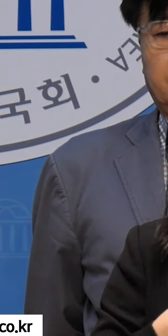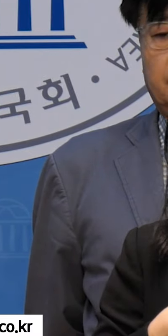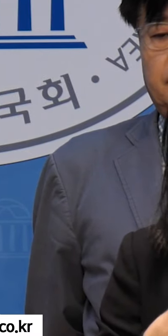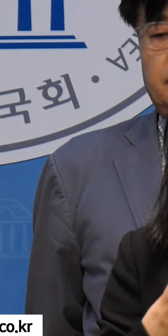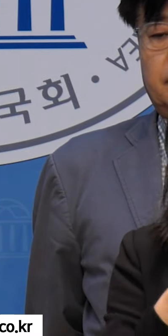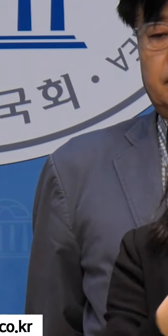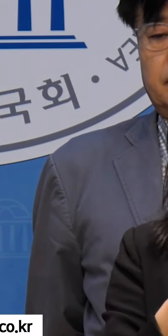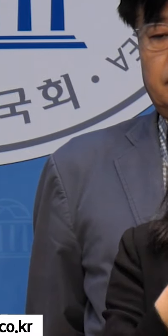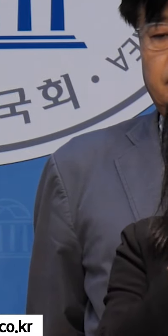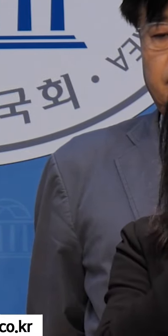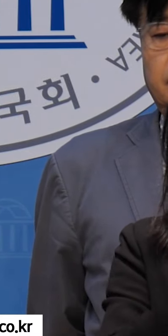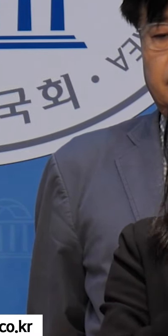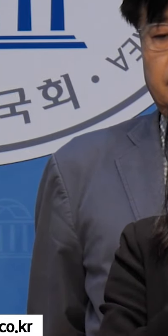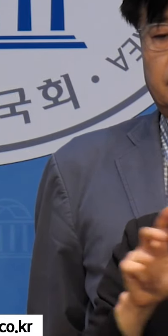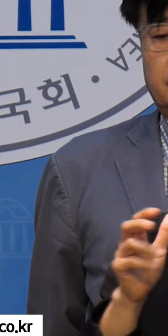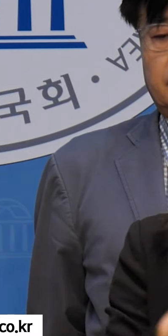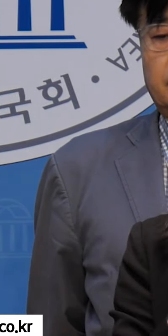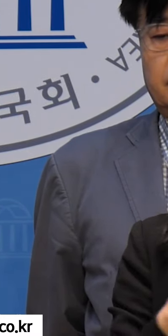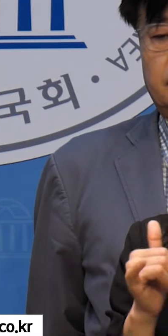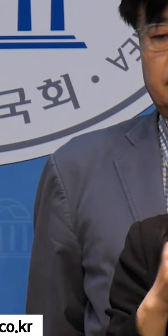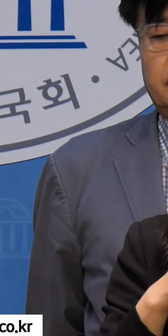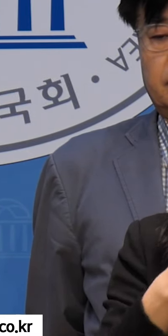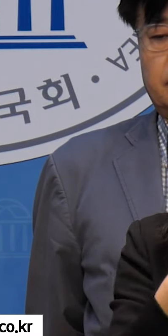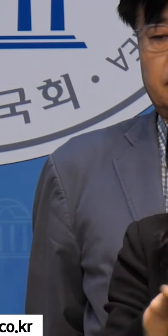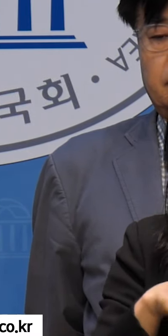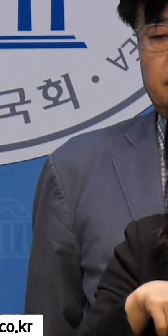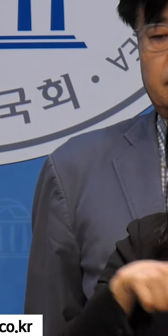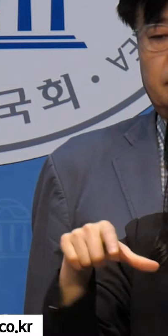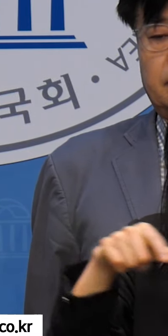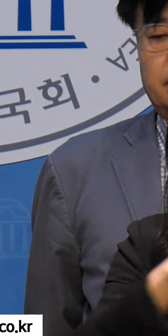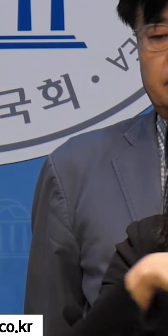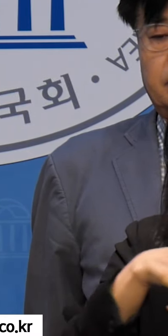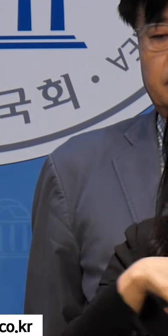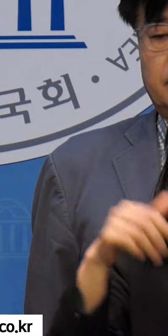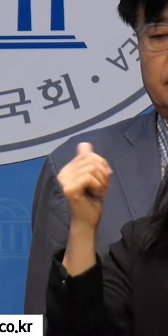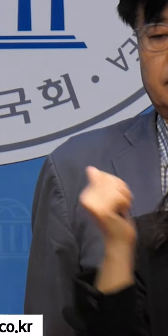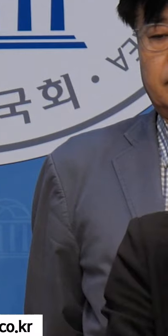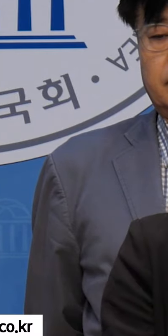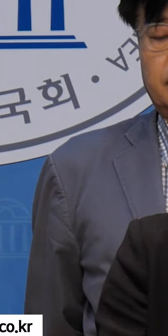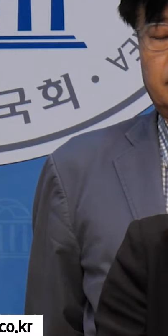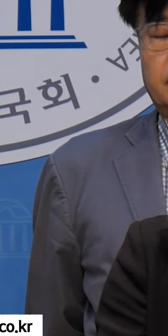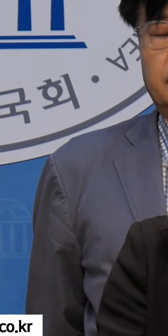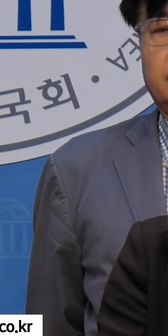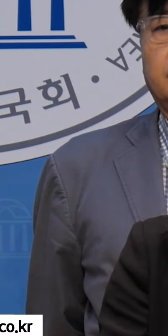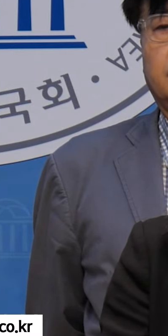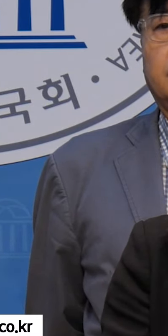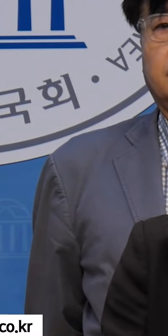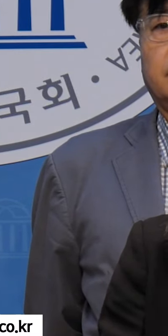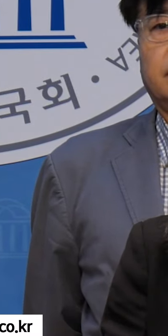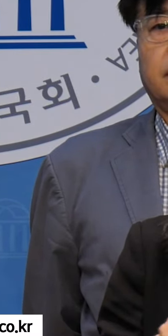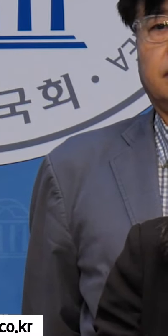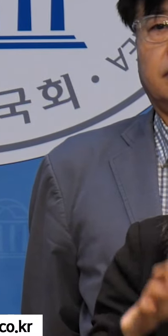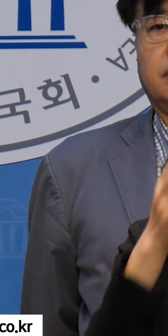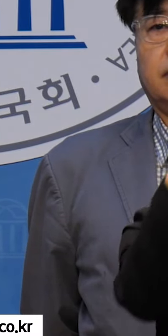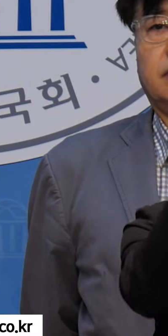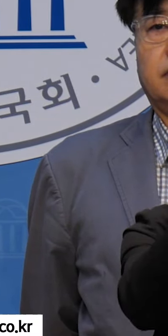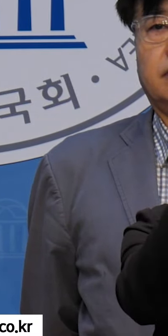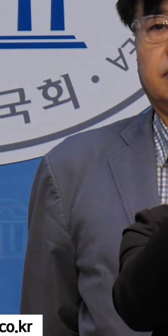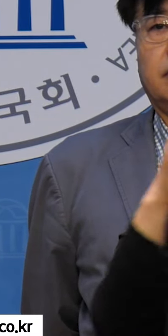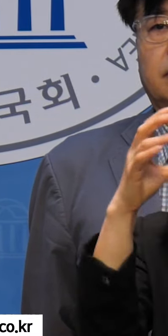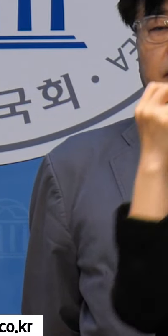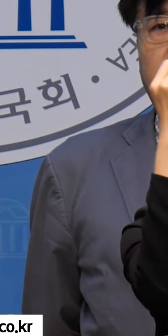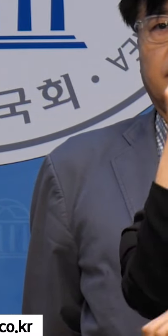년간의 인구 정책의 실패로 바로 드러나고 있습니다. 따라서 지금의 그 헌법 체계